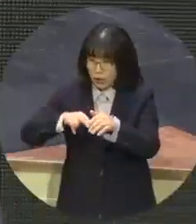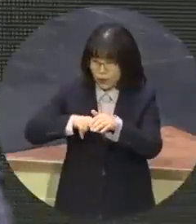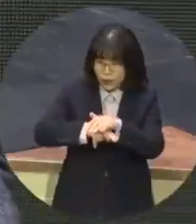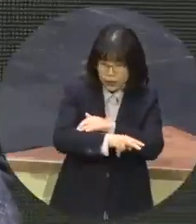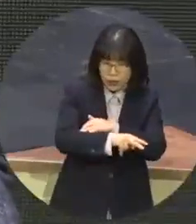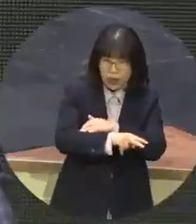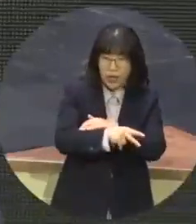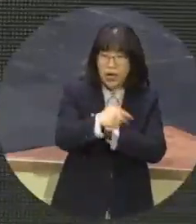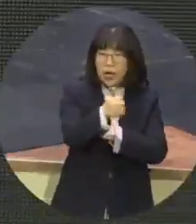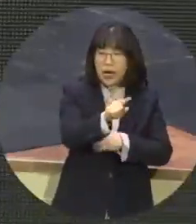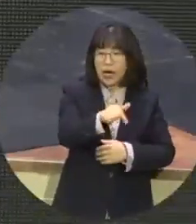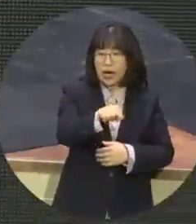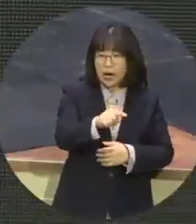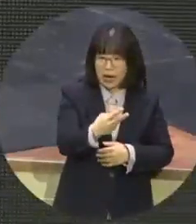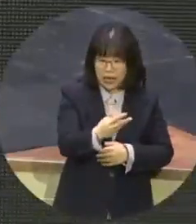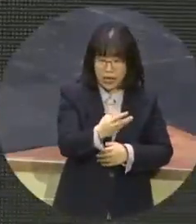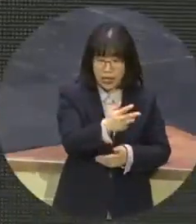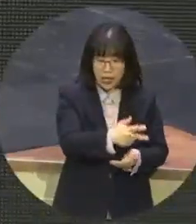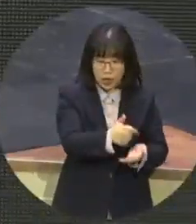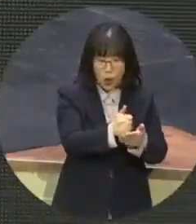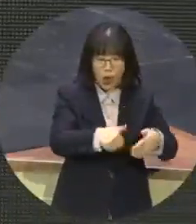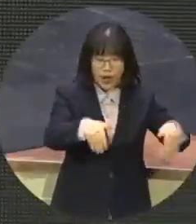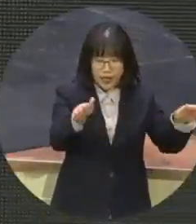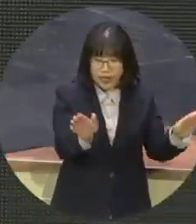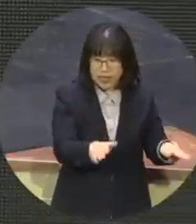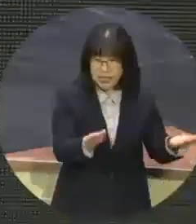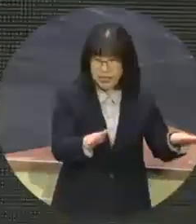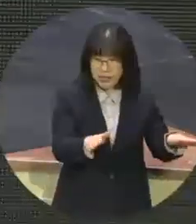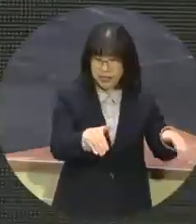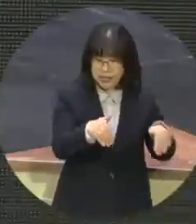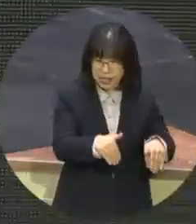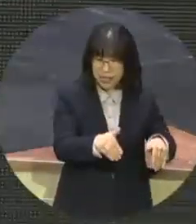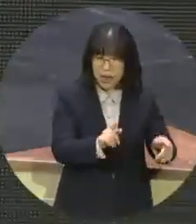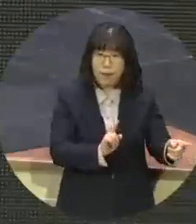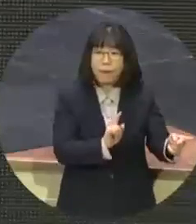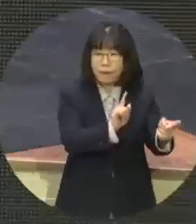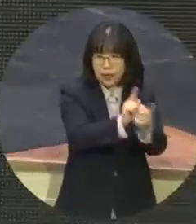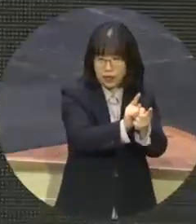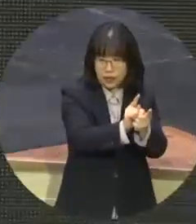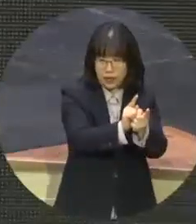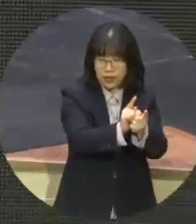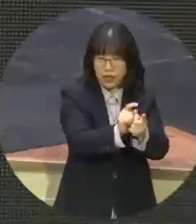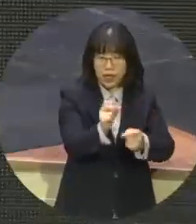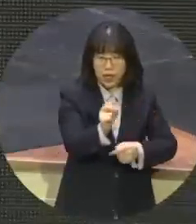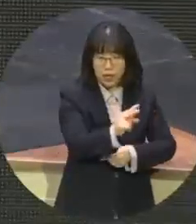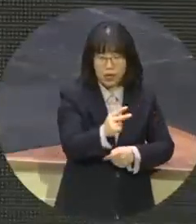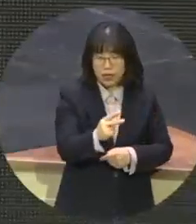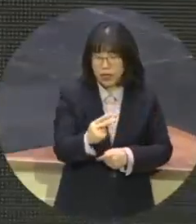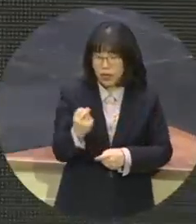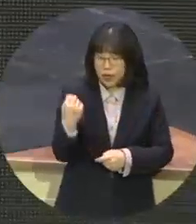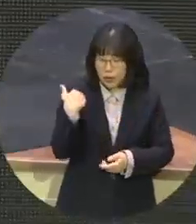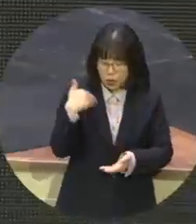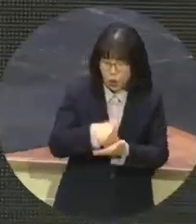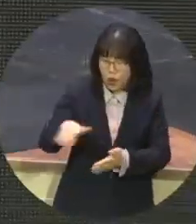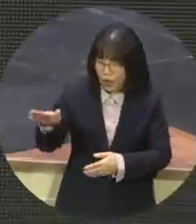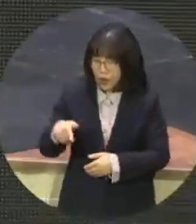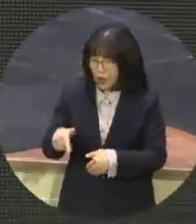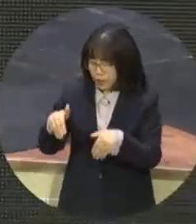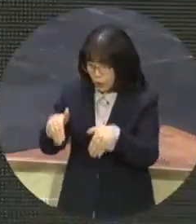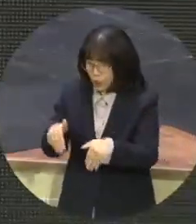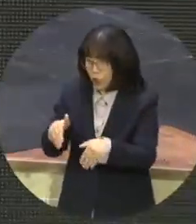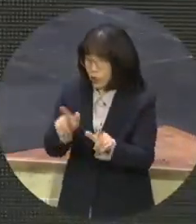여호와의 사자가 하갈에게 다시 이 사례에게 돌아가라고 가서 사례에게